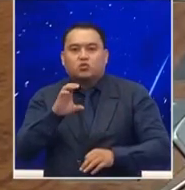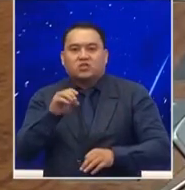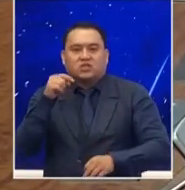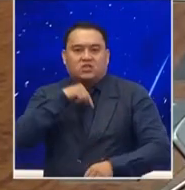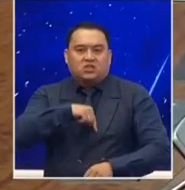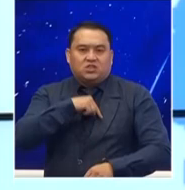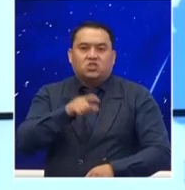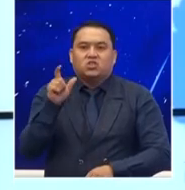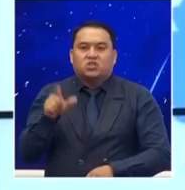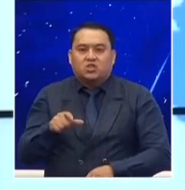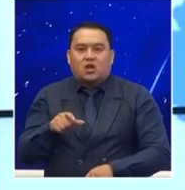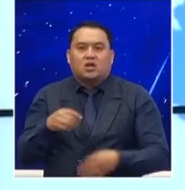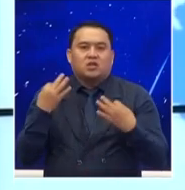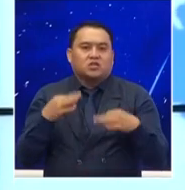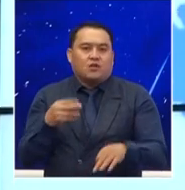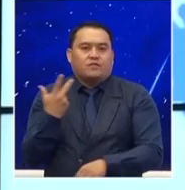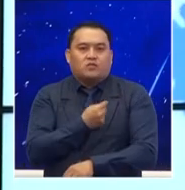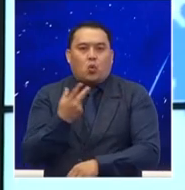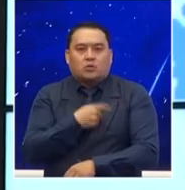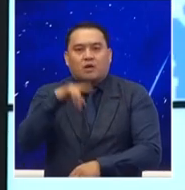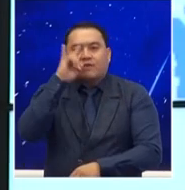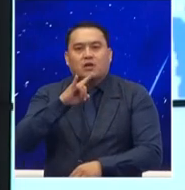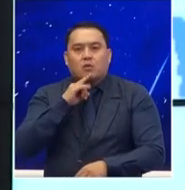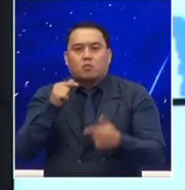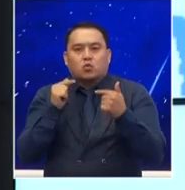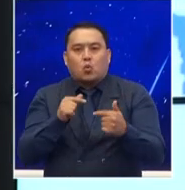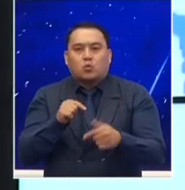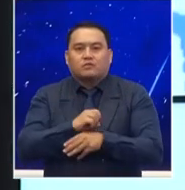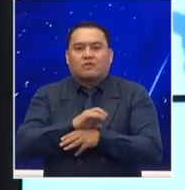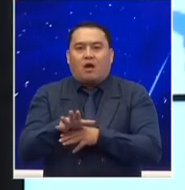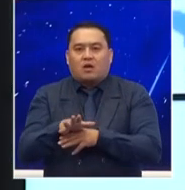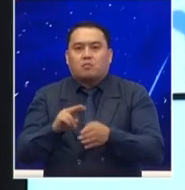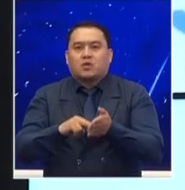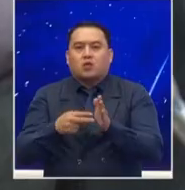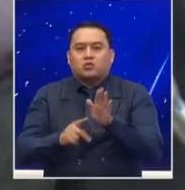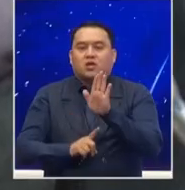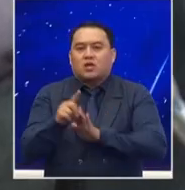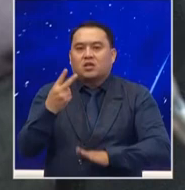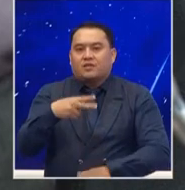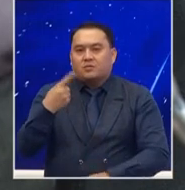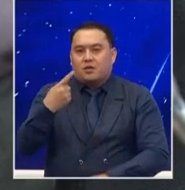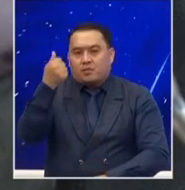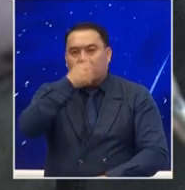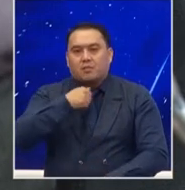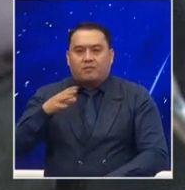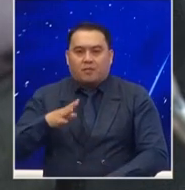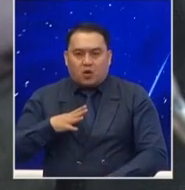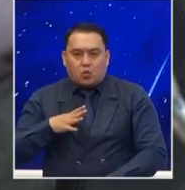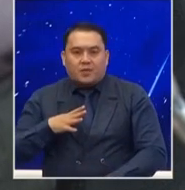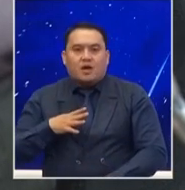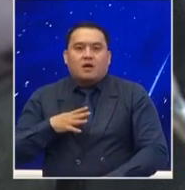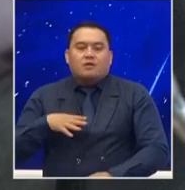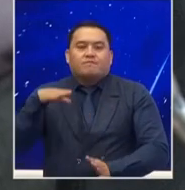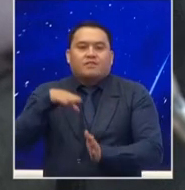человека. Массовая добровольная вакцинация населения Казахстана от коронавируса планируется с начала 2021